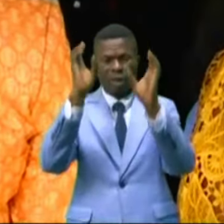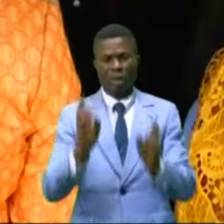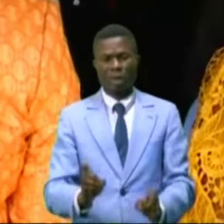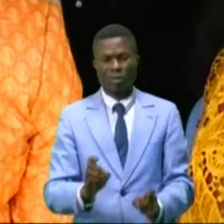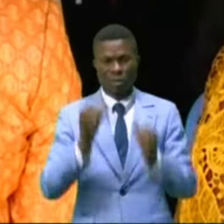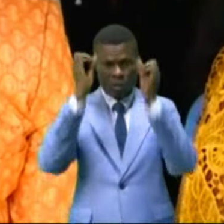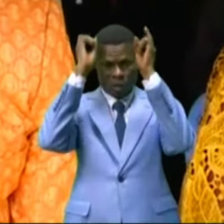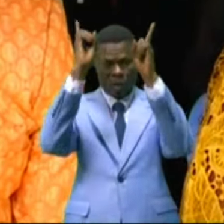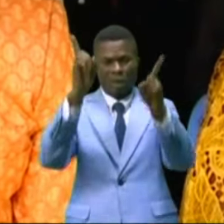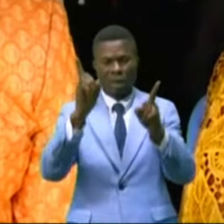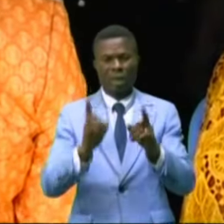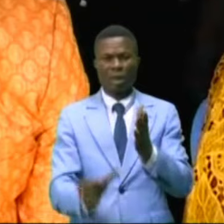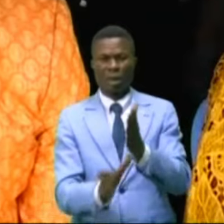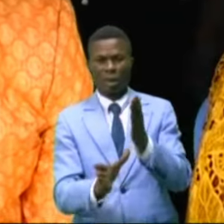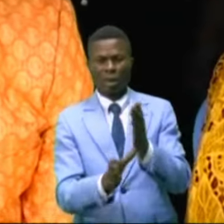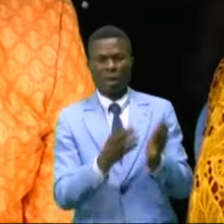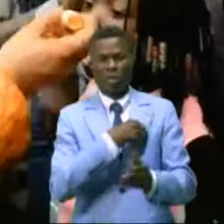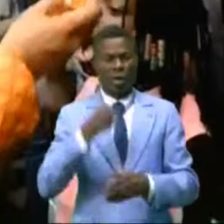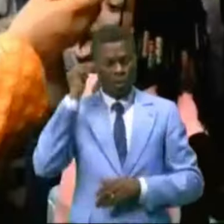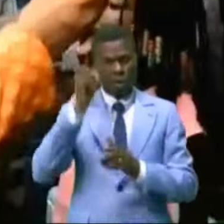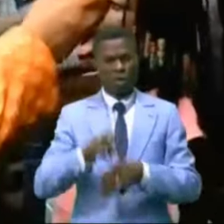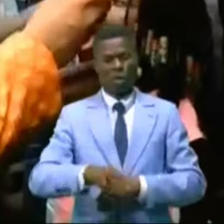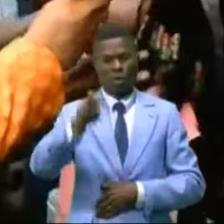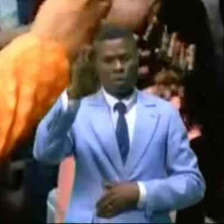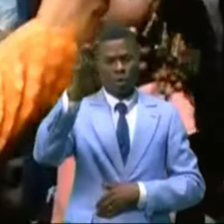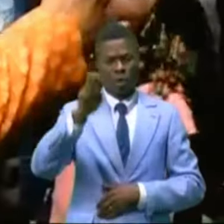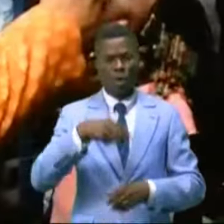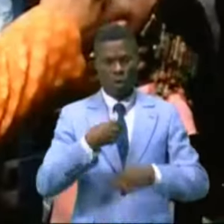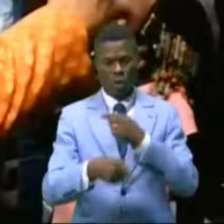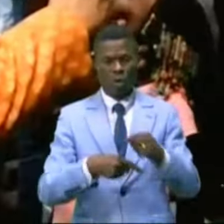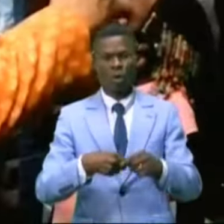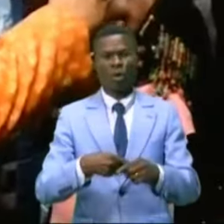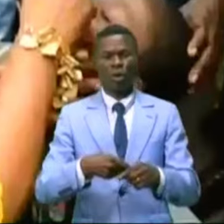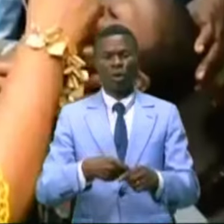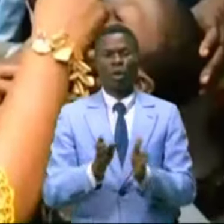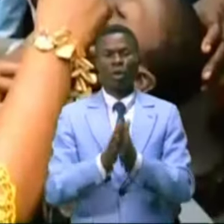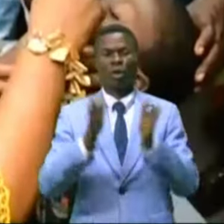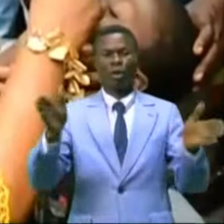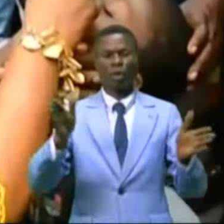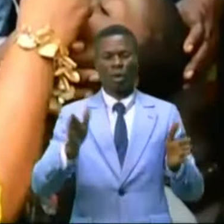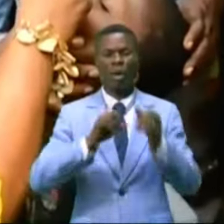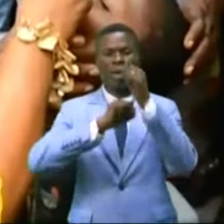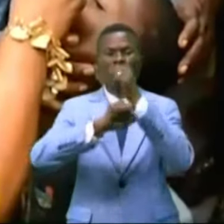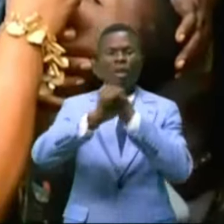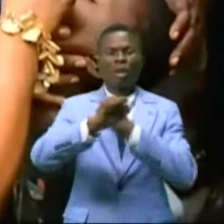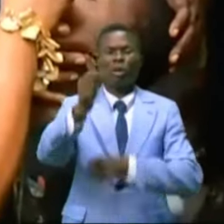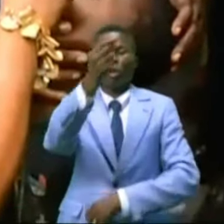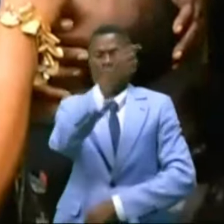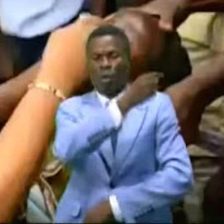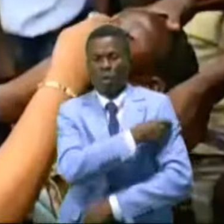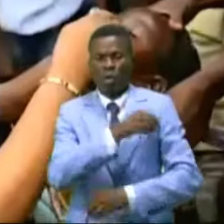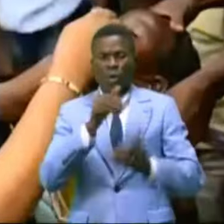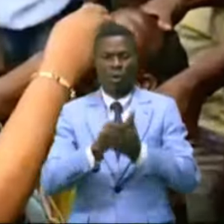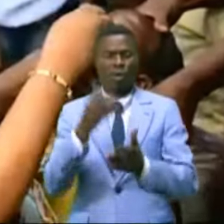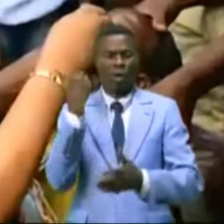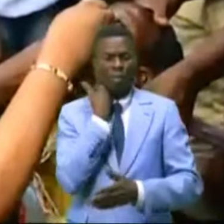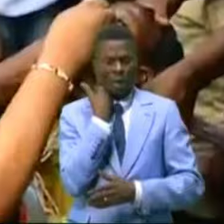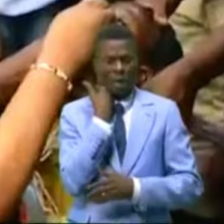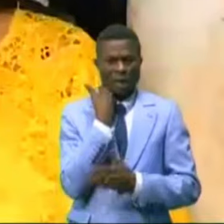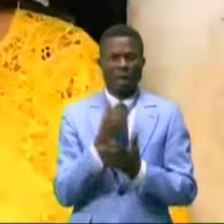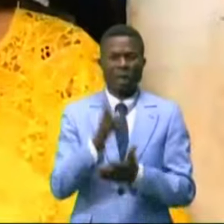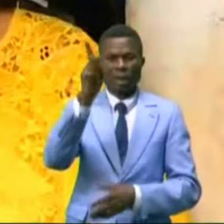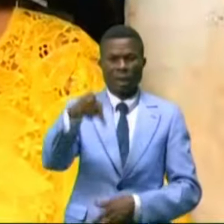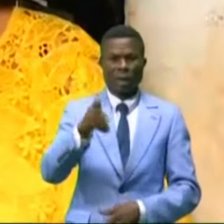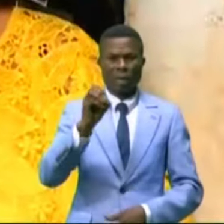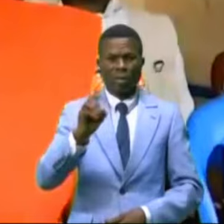assure l'intérim de Madame le gouverneur en mission vient de procéder au lancement officiel de la campagne de vaccination contre la polyomélite prière